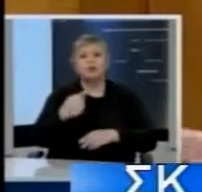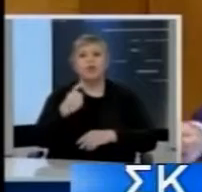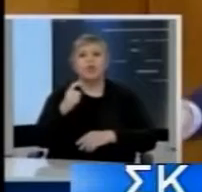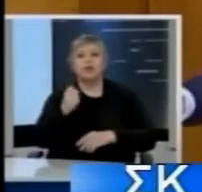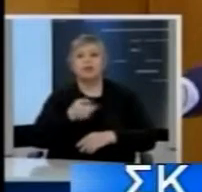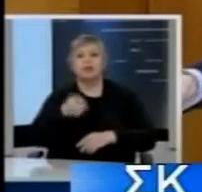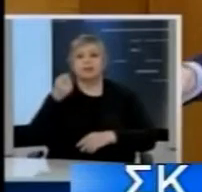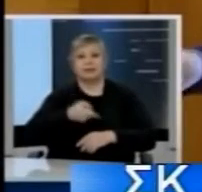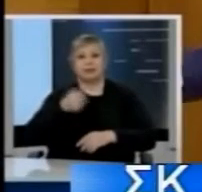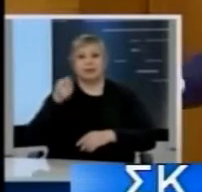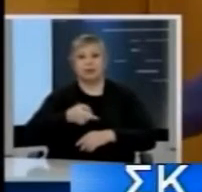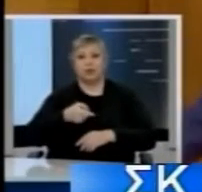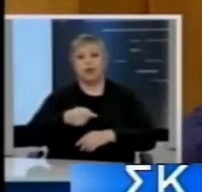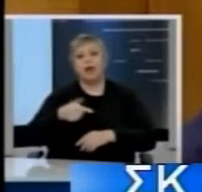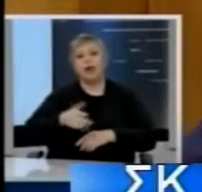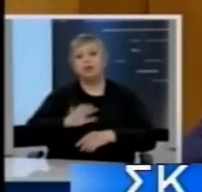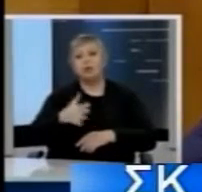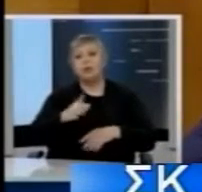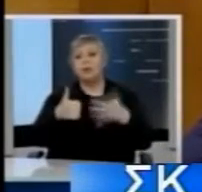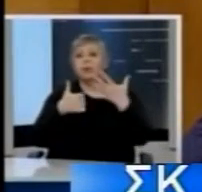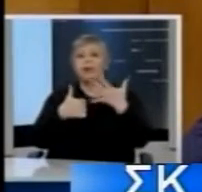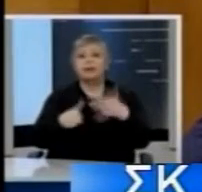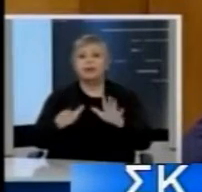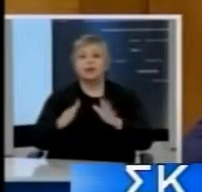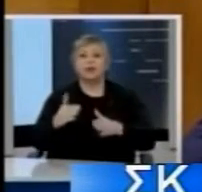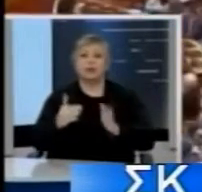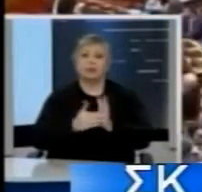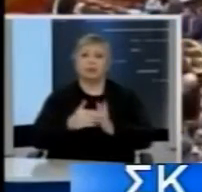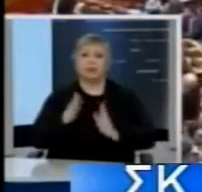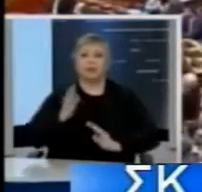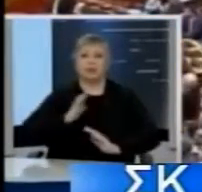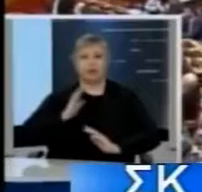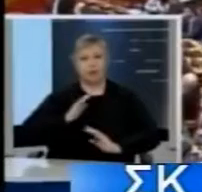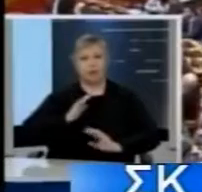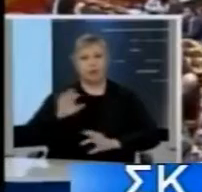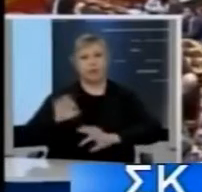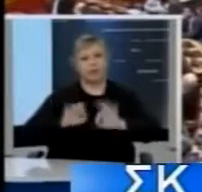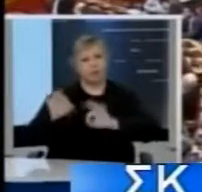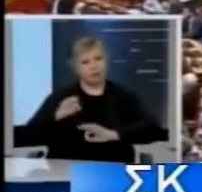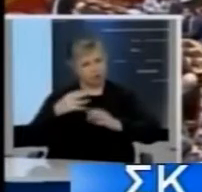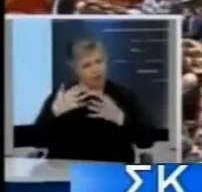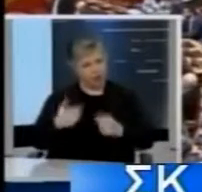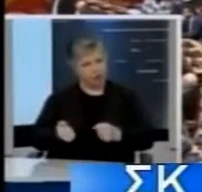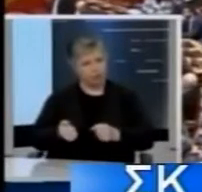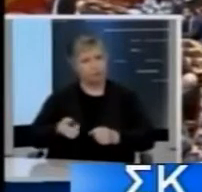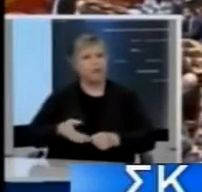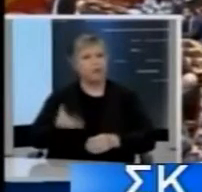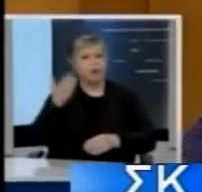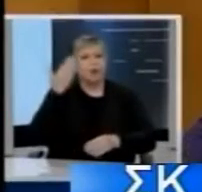10%. Αυτή η κατηγορία είναι περίπου 600.000 συμπολίτες μας. Να επαναλάβω